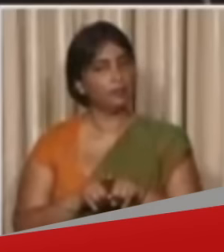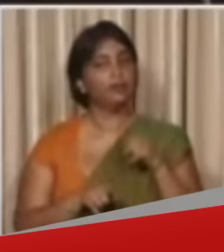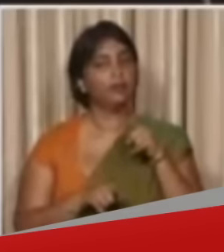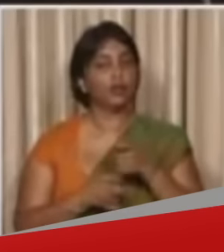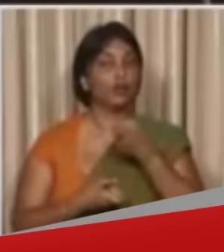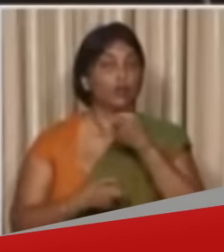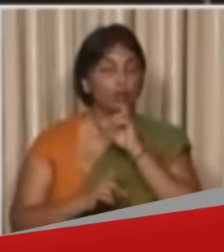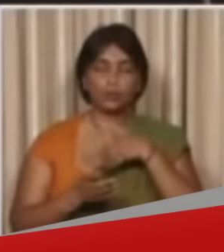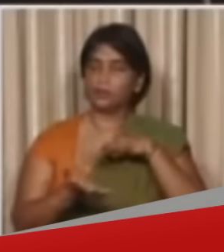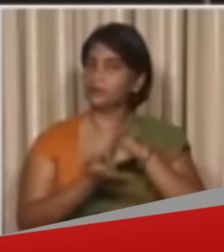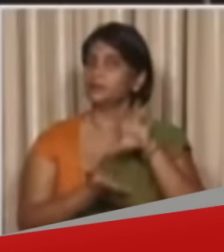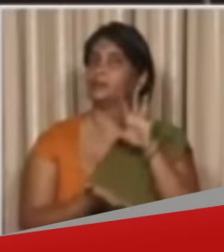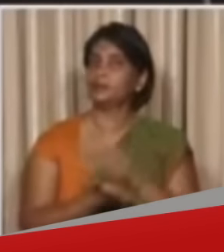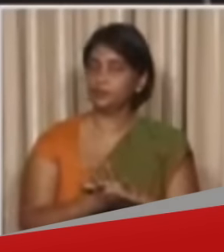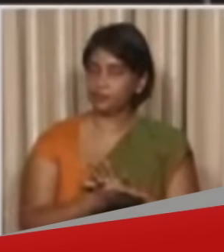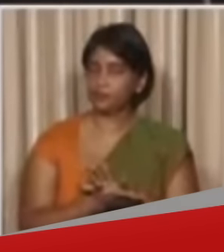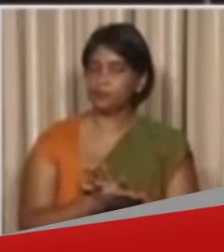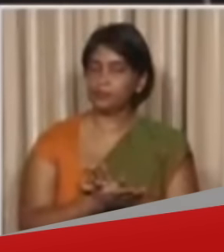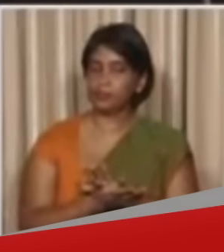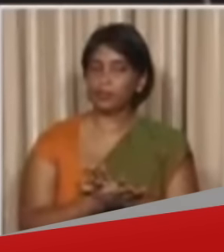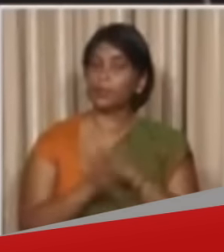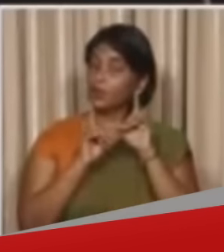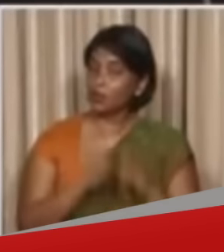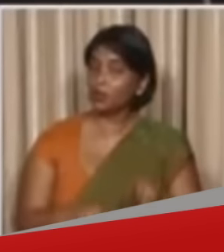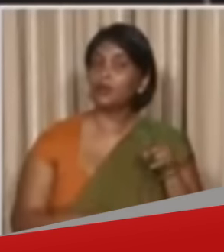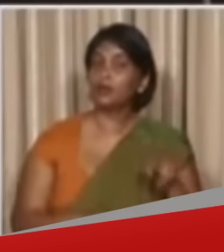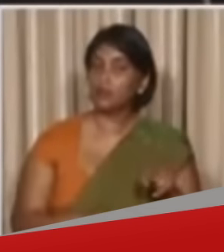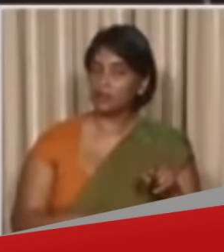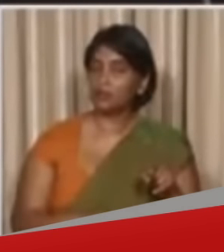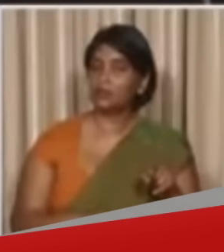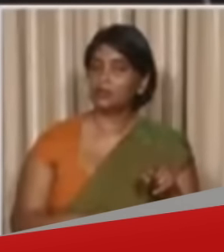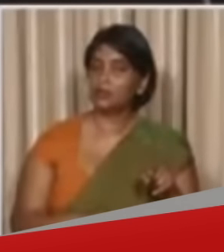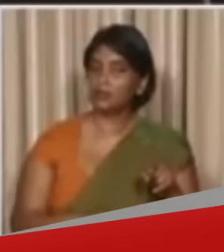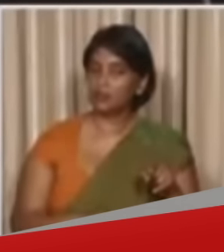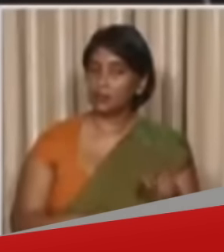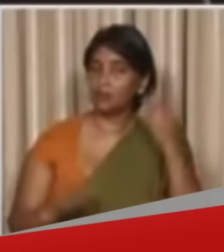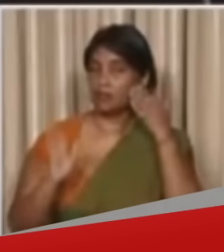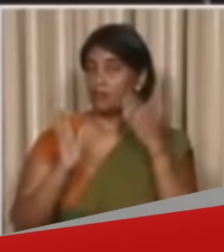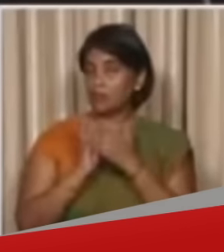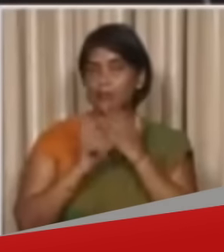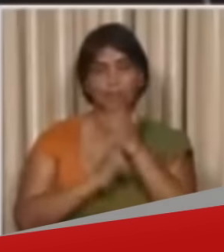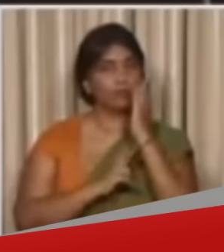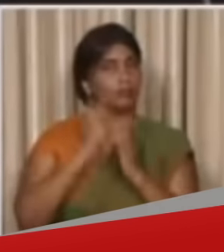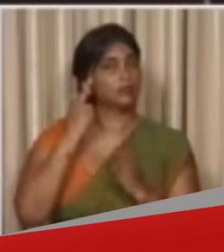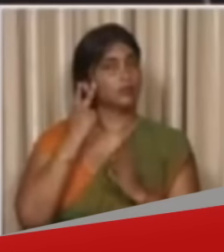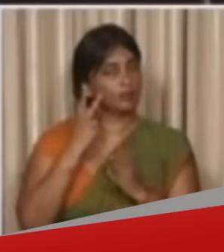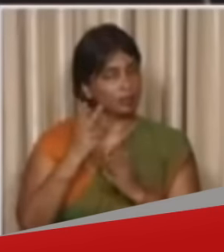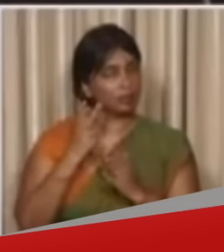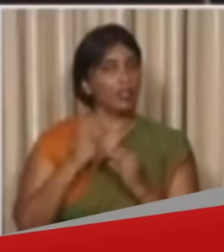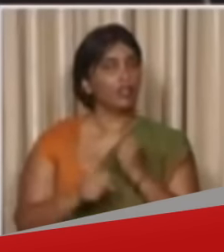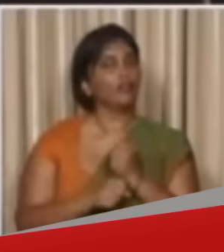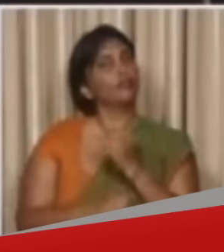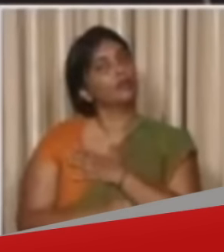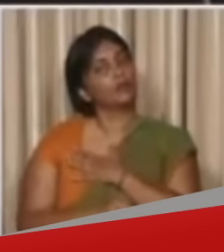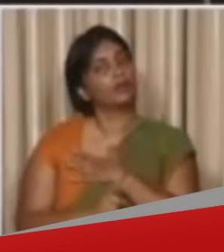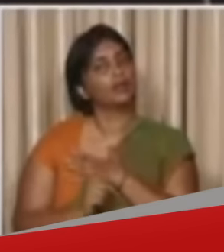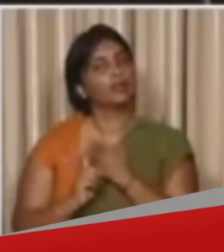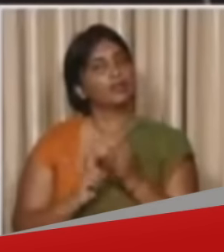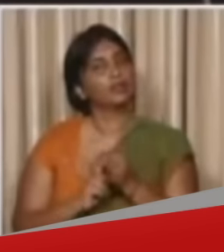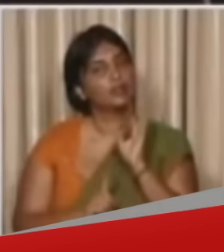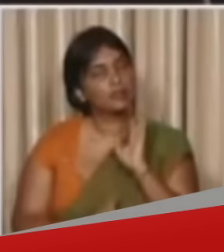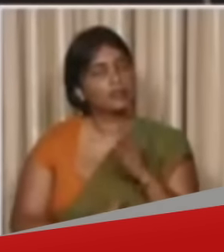ගොනු කරලා තියෙනවා. ඒ වගේම මේ කාරණා දෙක සම්බන්ධව ගෝඨාභය රාජපක්ෂ